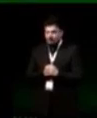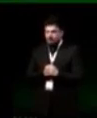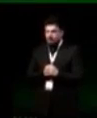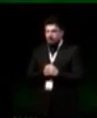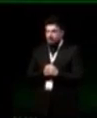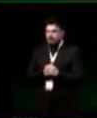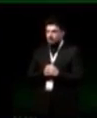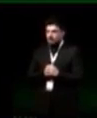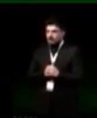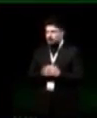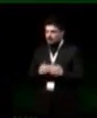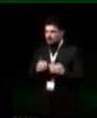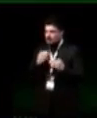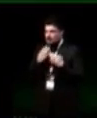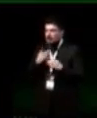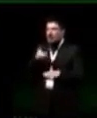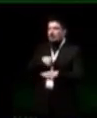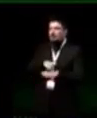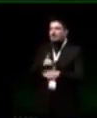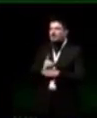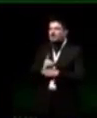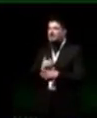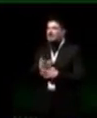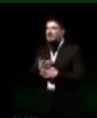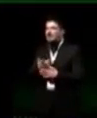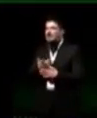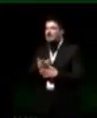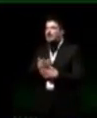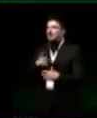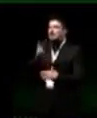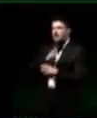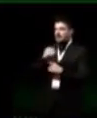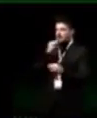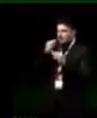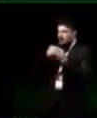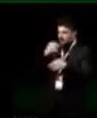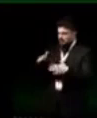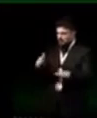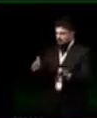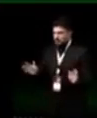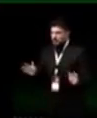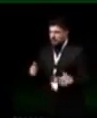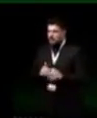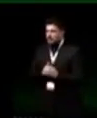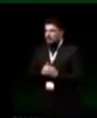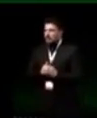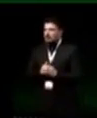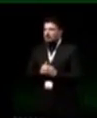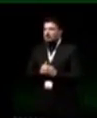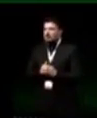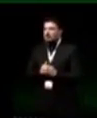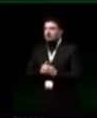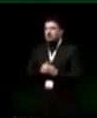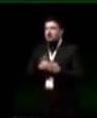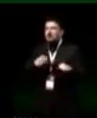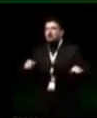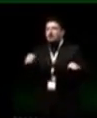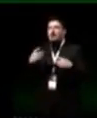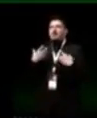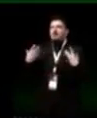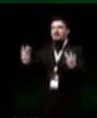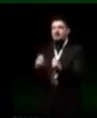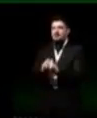Eppure il PD non è neanche di Walter, come Walter ha spiegato magnificamente questa mattina da questo podio. Abbiamo tutti insieme